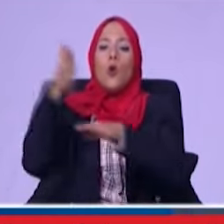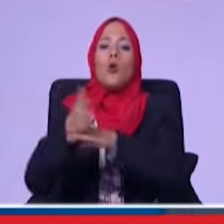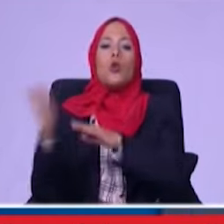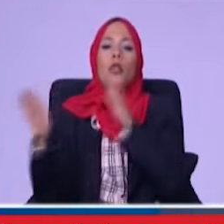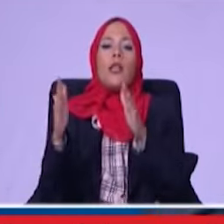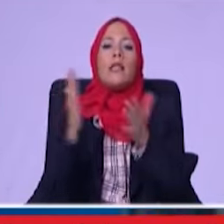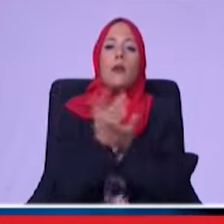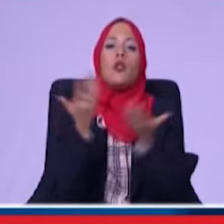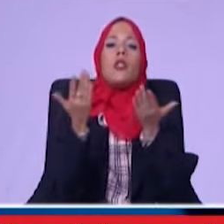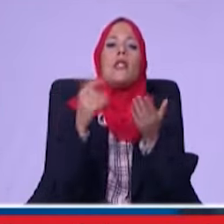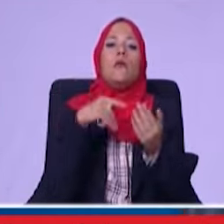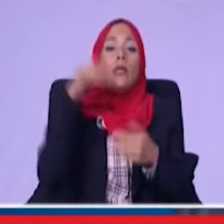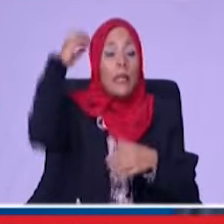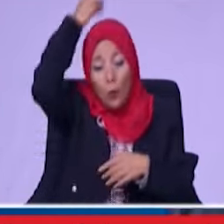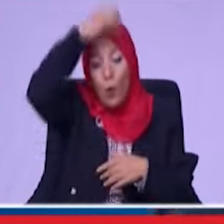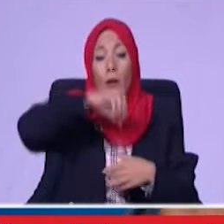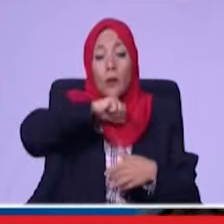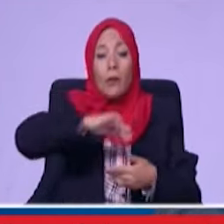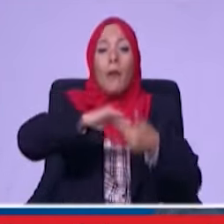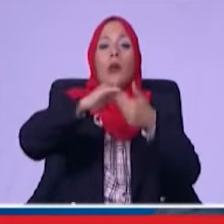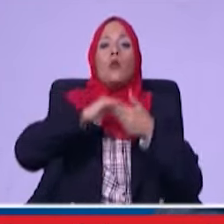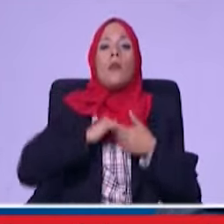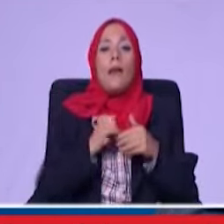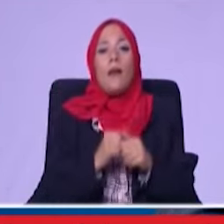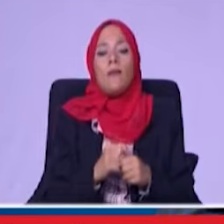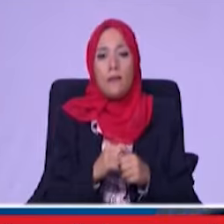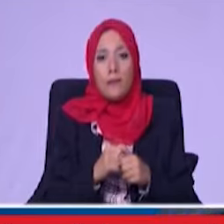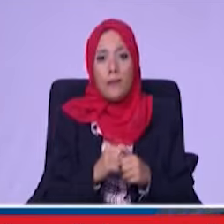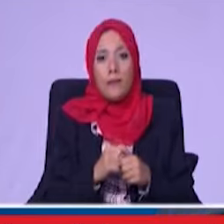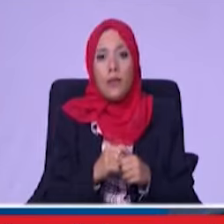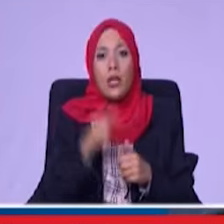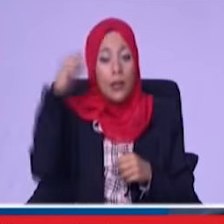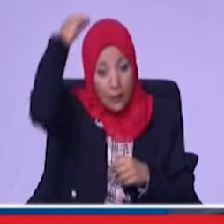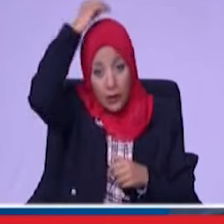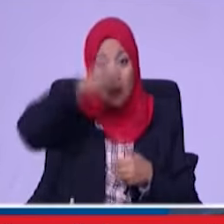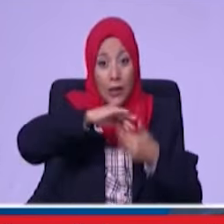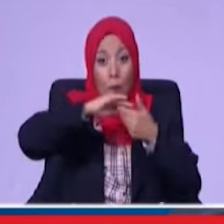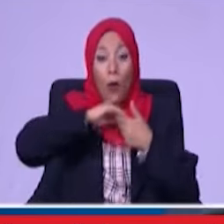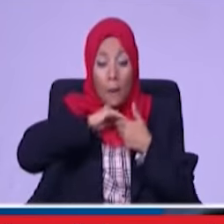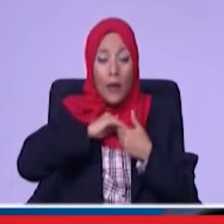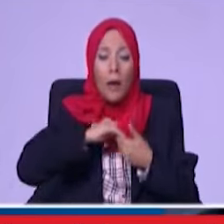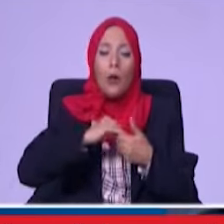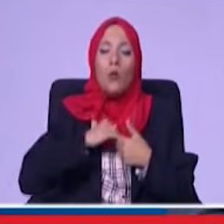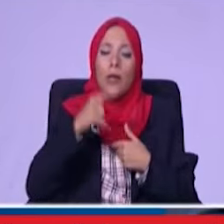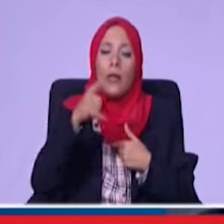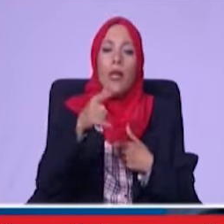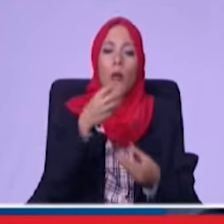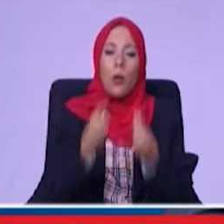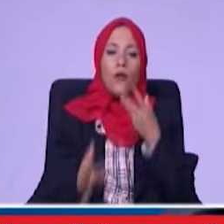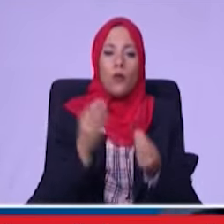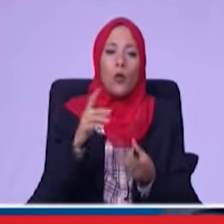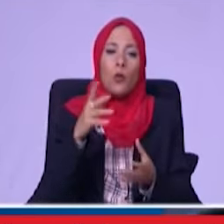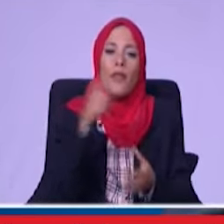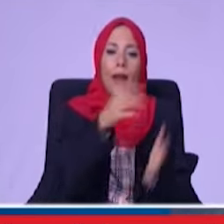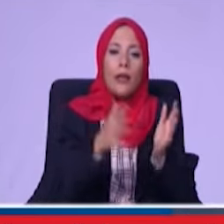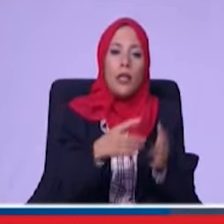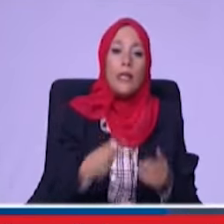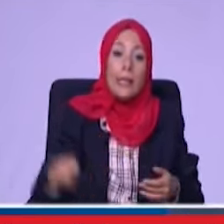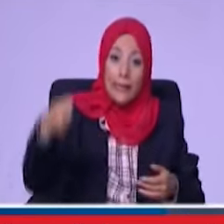النبي. من شفاعات سيدنا النبي انه حضرتك في الجنه ويشفع لك يزيد